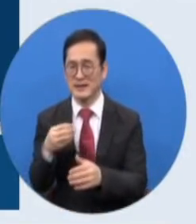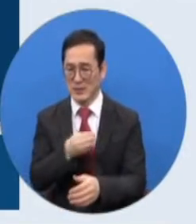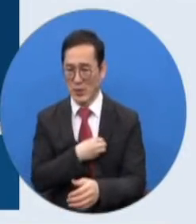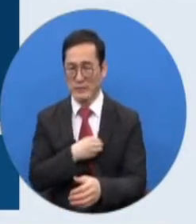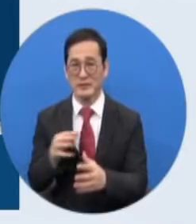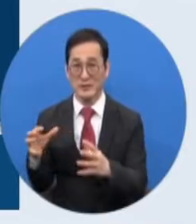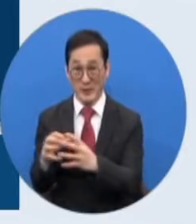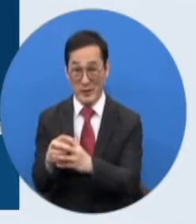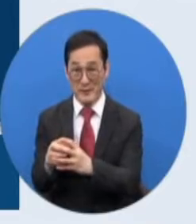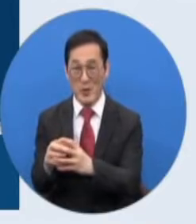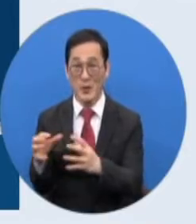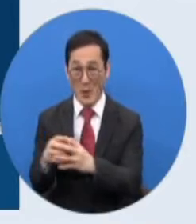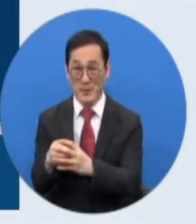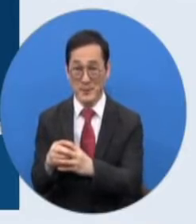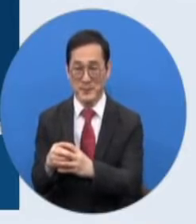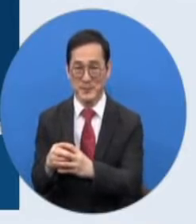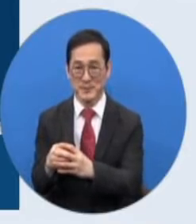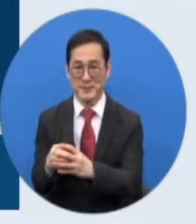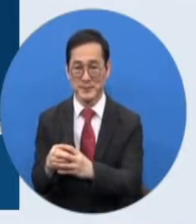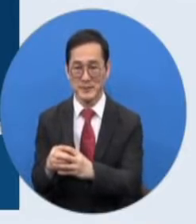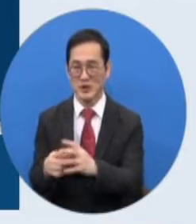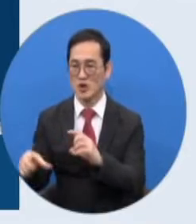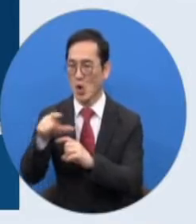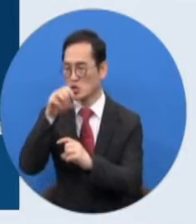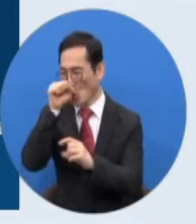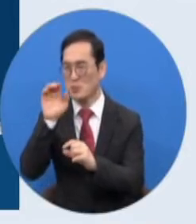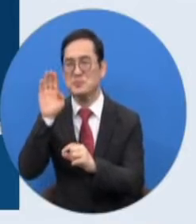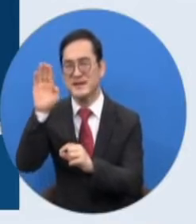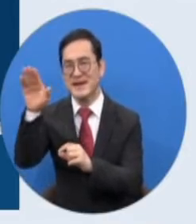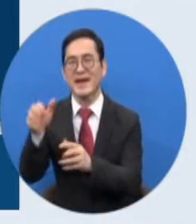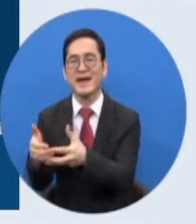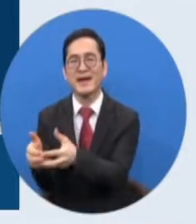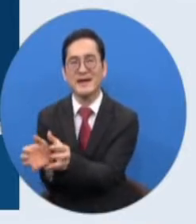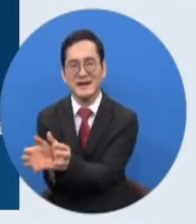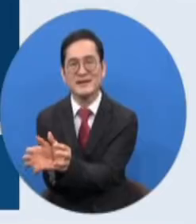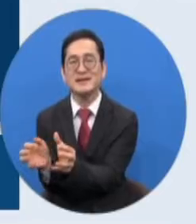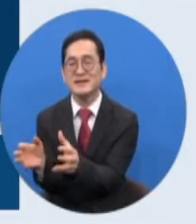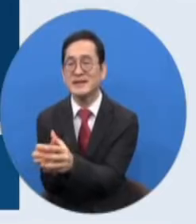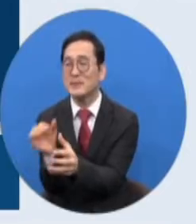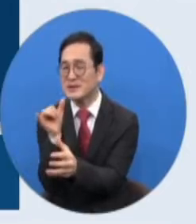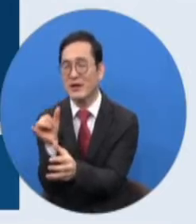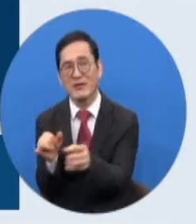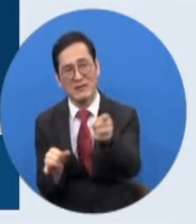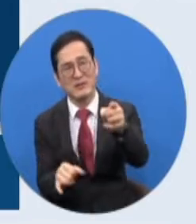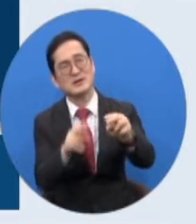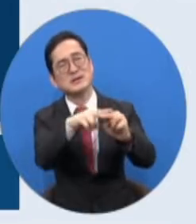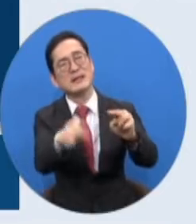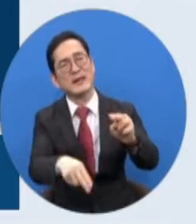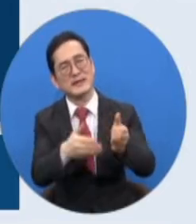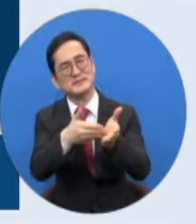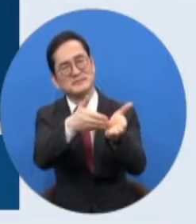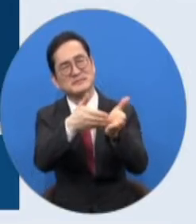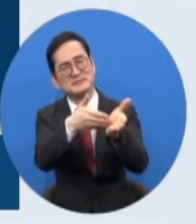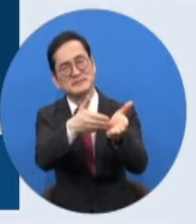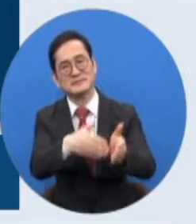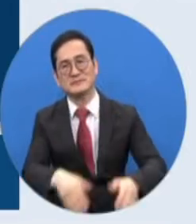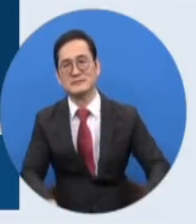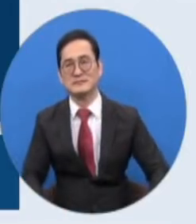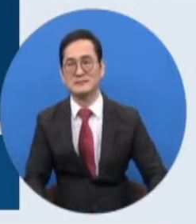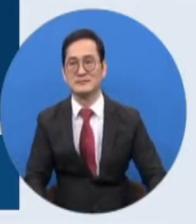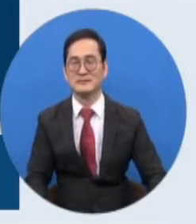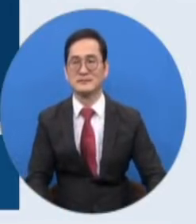모임입니다. 윤호중 비대위원장 적절치 않다. 사퇴 요구 직접 전달키로. 면전에서 사퇴하라, 물러나라 라고 요구한다는